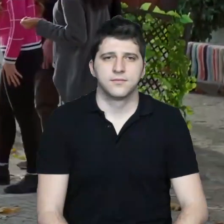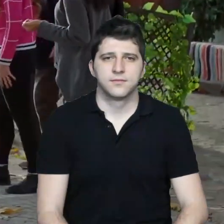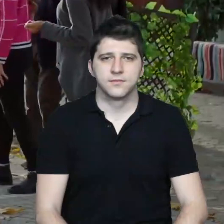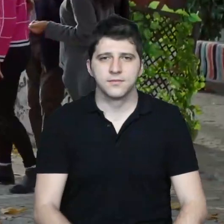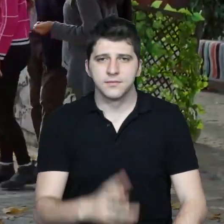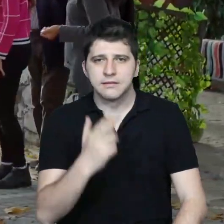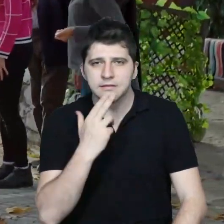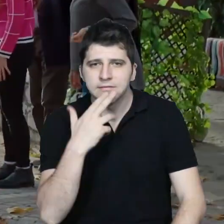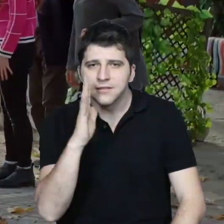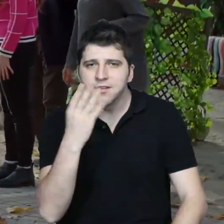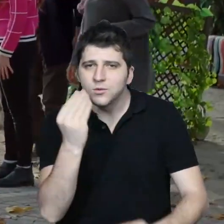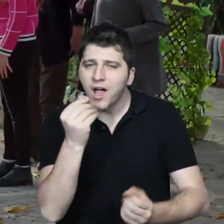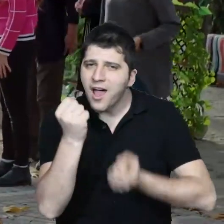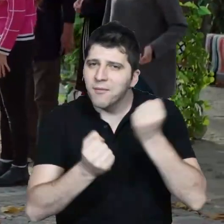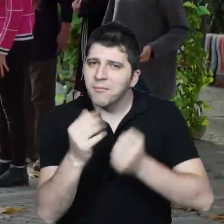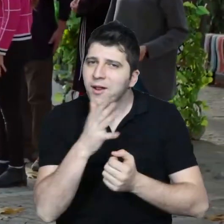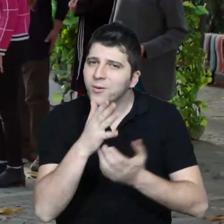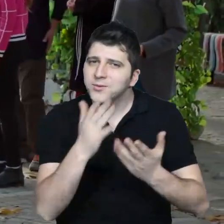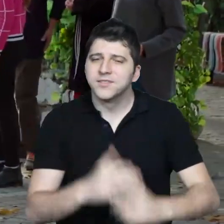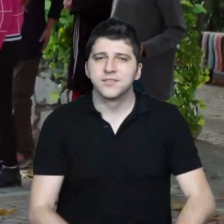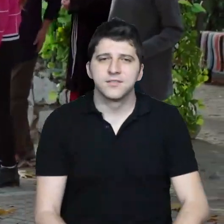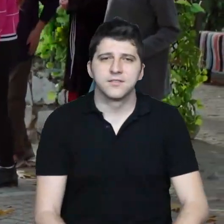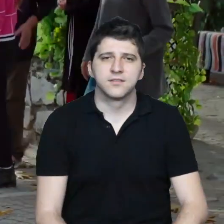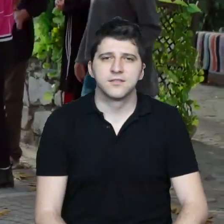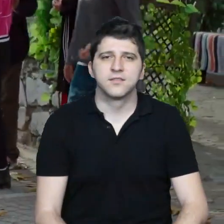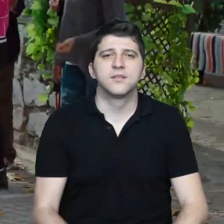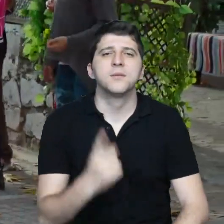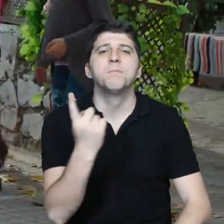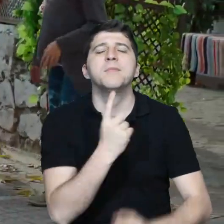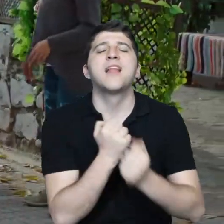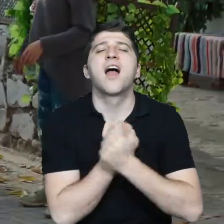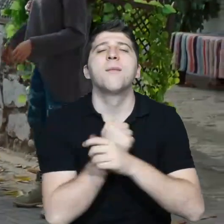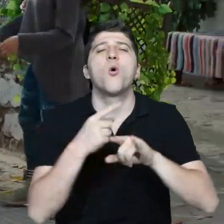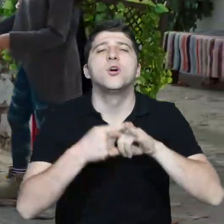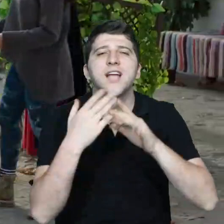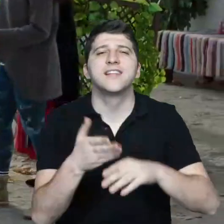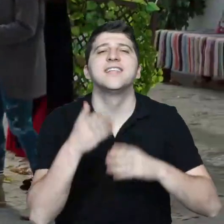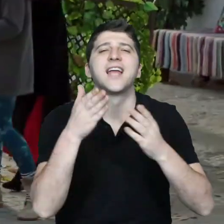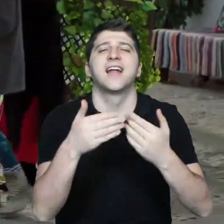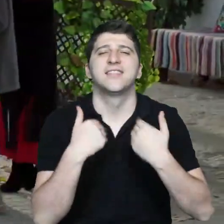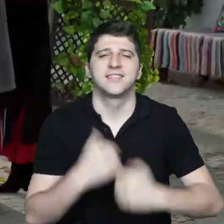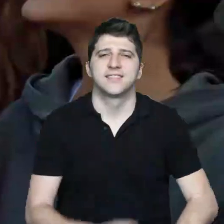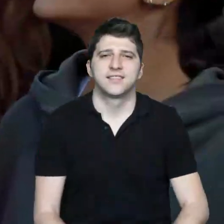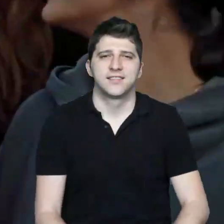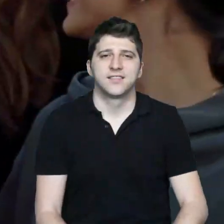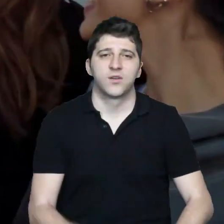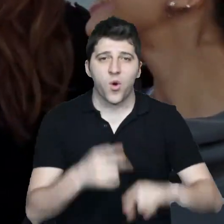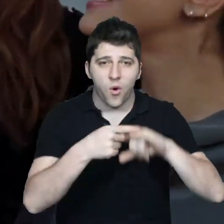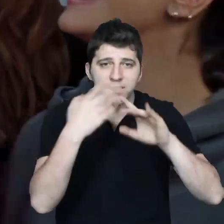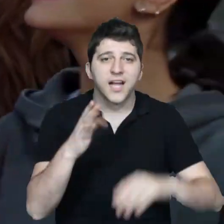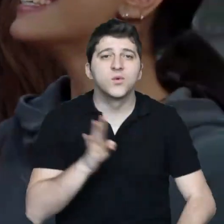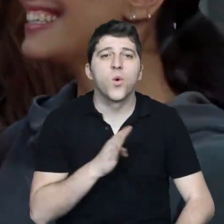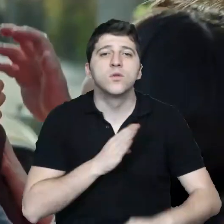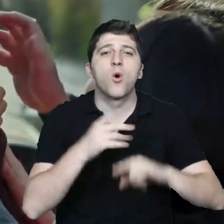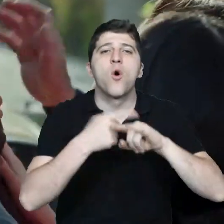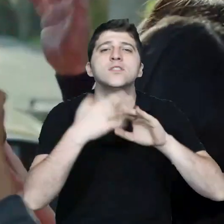güzel araba kullanıyor musun? Aysu gülümsedi. Yan koltuktan paltosunu aldı. Bir tane hoş geldin. Geldik. Hoş geldin oğlum.